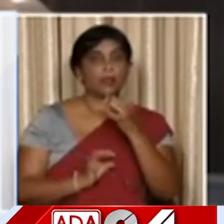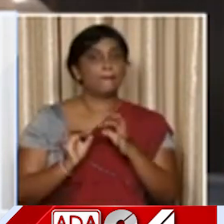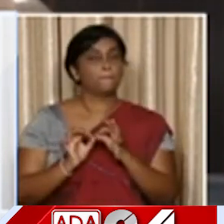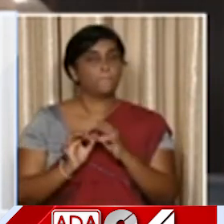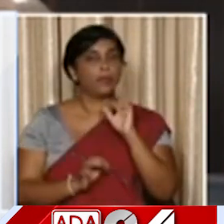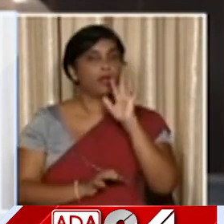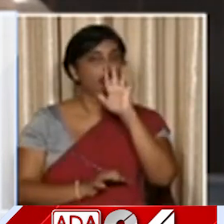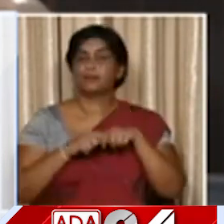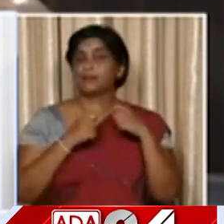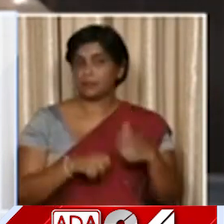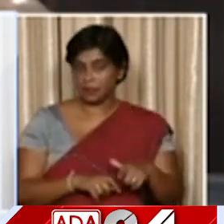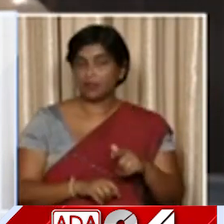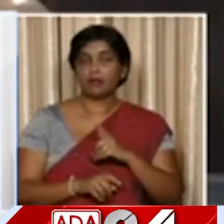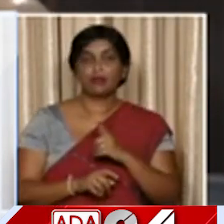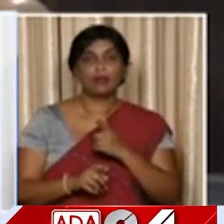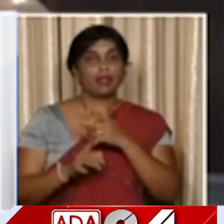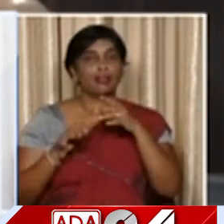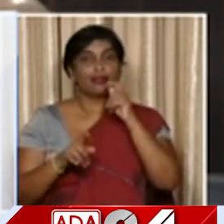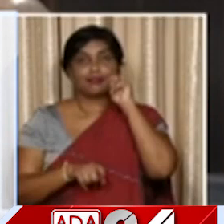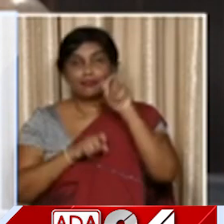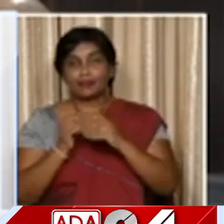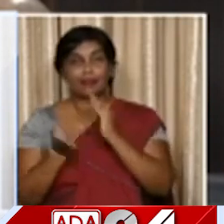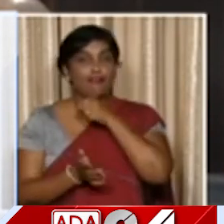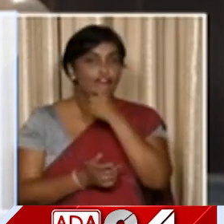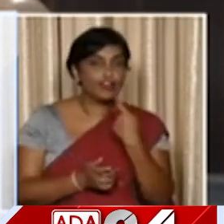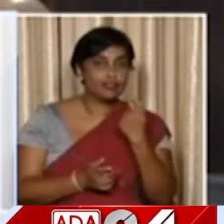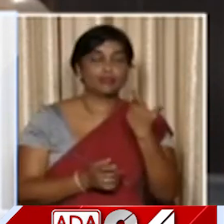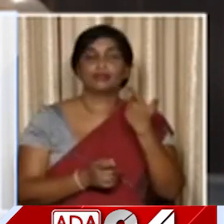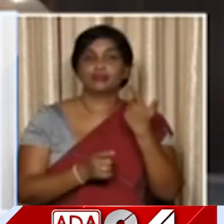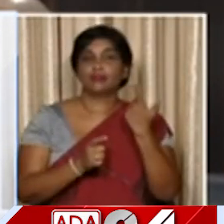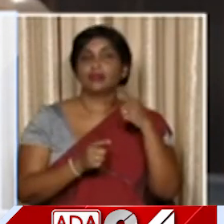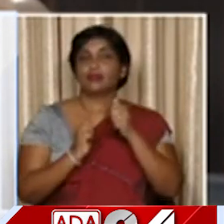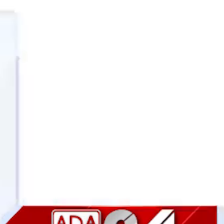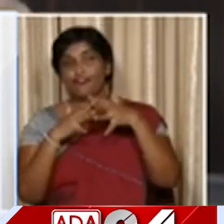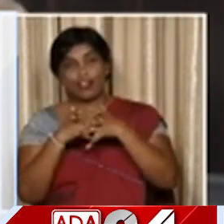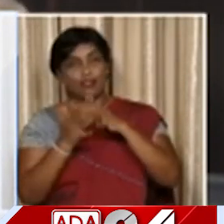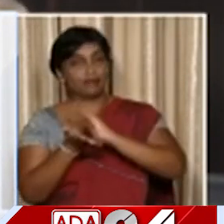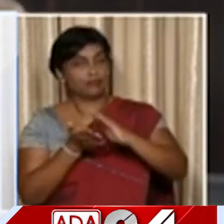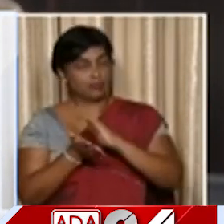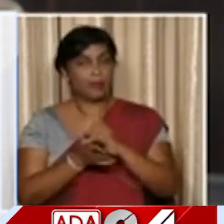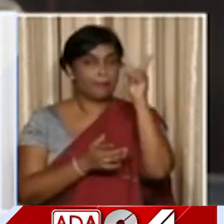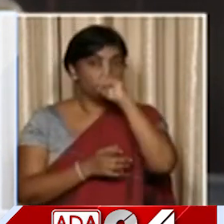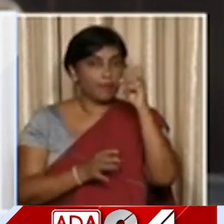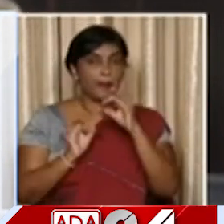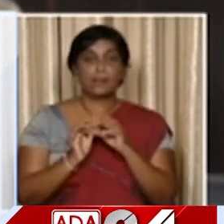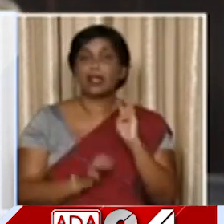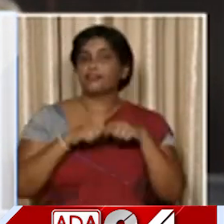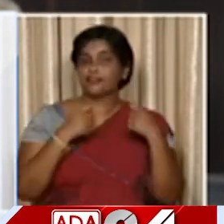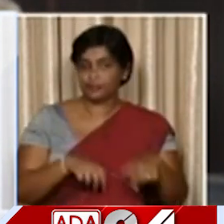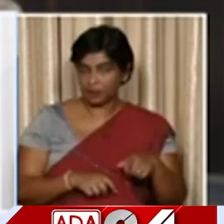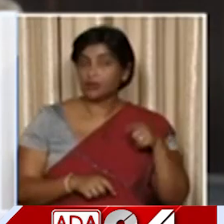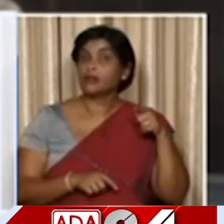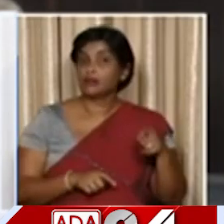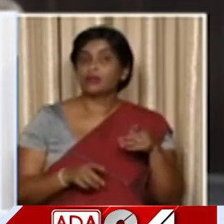බිලියන 93ක් වැය වෙනවා. අස්වැසුම ඖෂධ විශ්‍රාම වැටුප් ආදී මහජන සුබසාධනය වෙනුවෙන් මාසකට රුපියල් බිලියන 30ක්